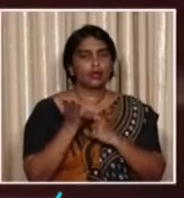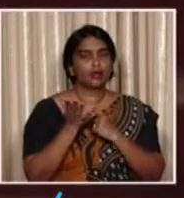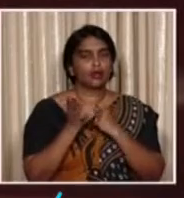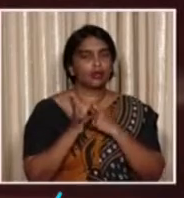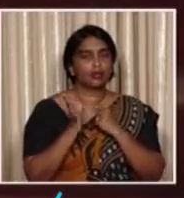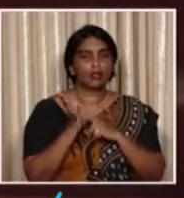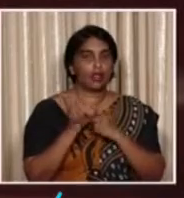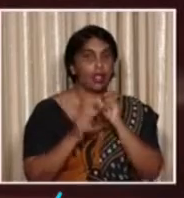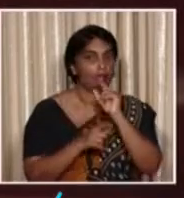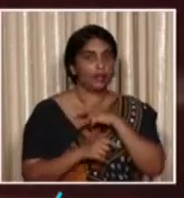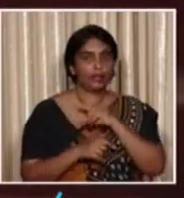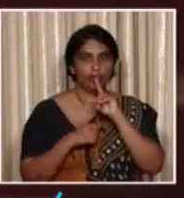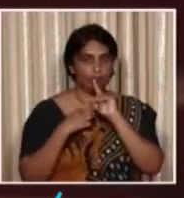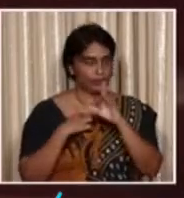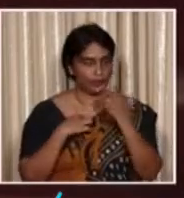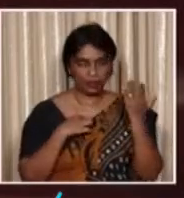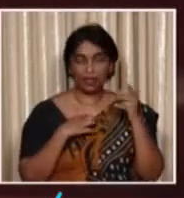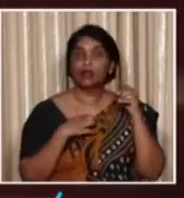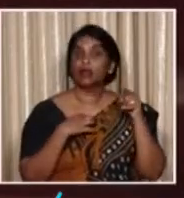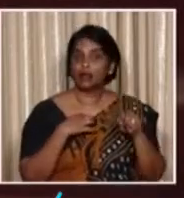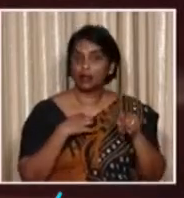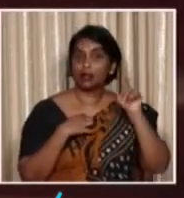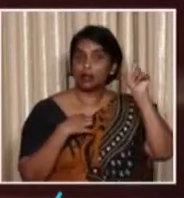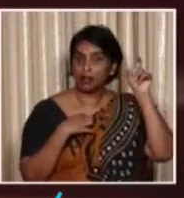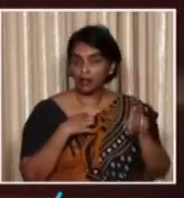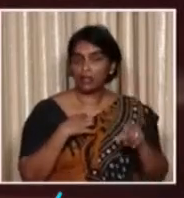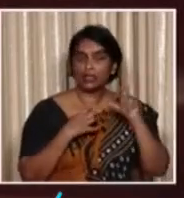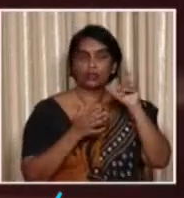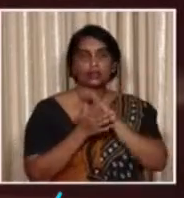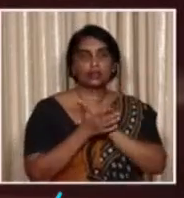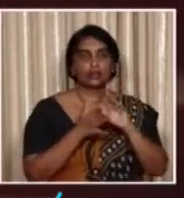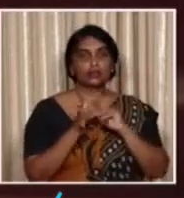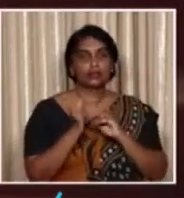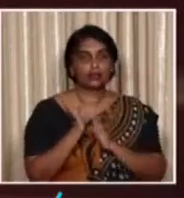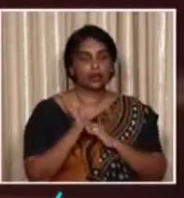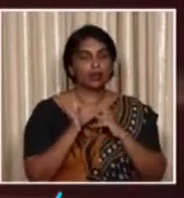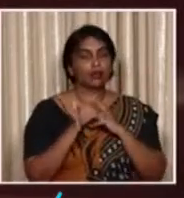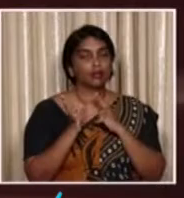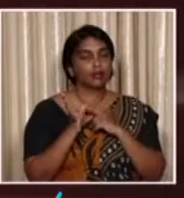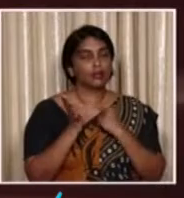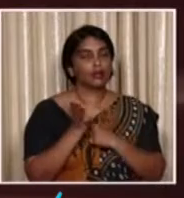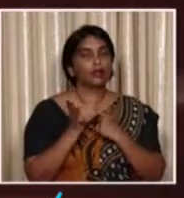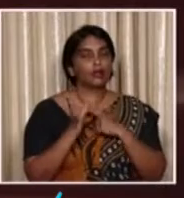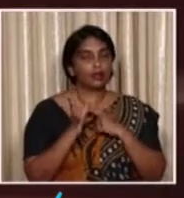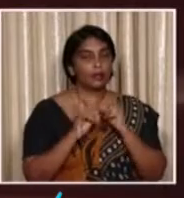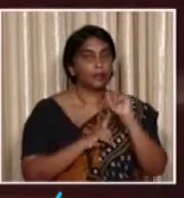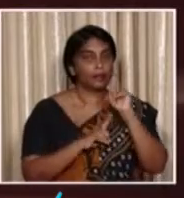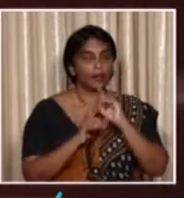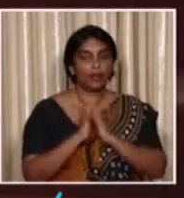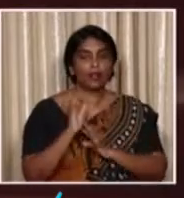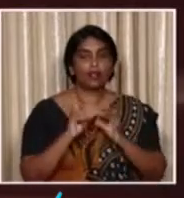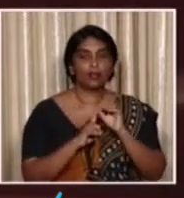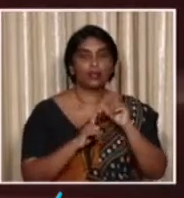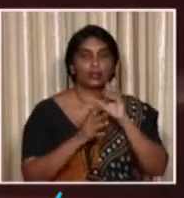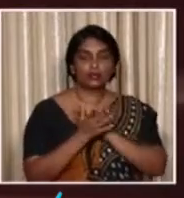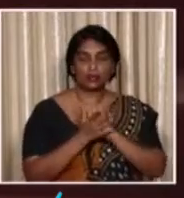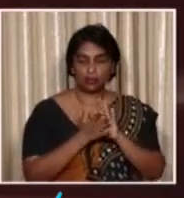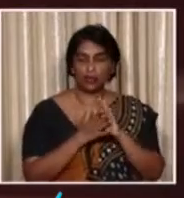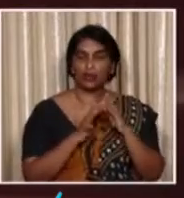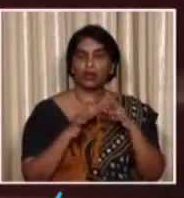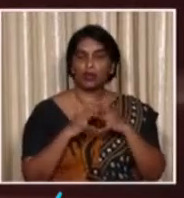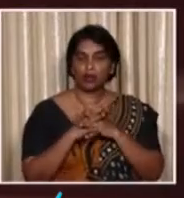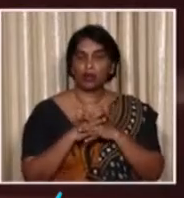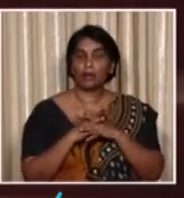මාධ්‍යයට ලබා නුදුන්නෙමි. ඒත් එම දැනත්තා චාමර ගුණසේකර බව පවසා පාර්ලිමේන්තු මන්ත්‍රීගරු චන්දිම වීරක්කොඩි